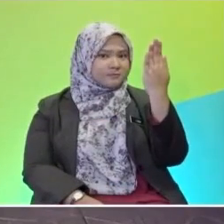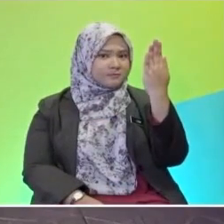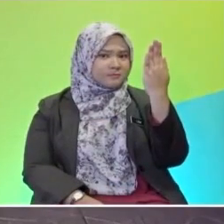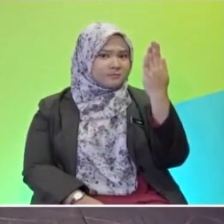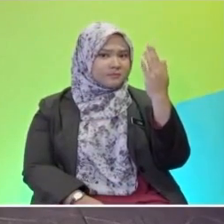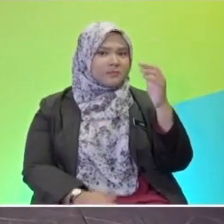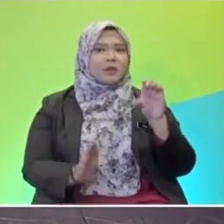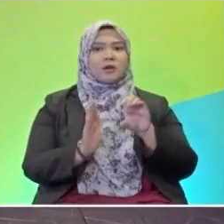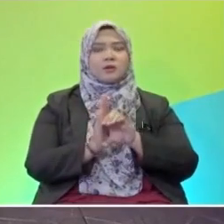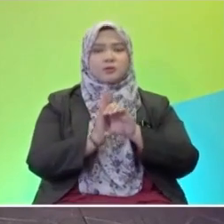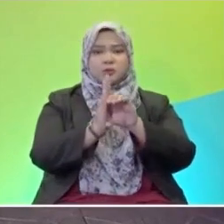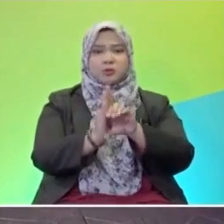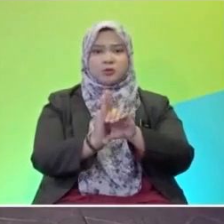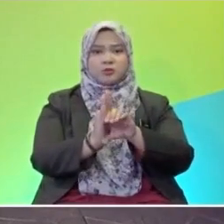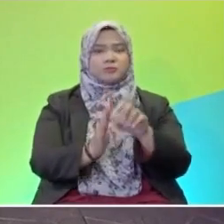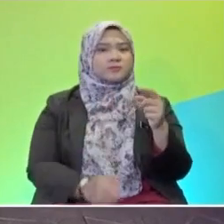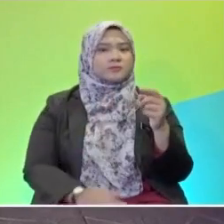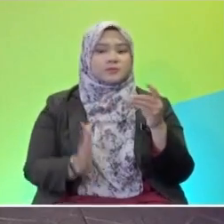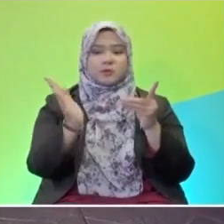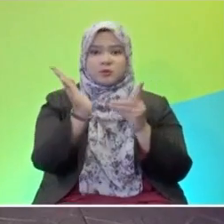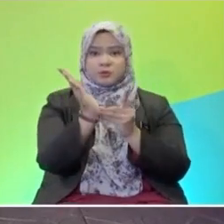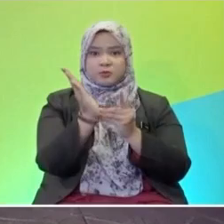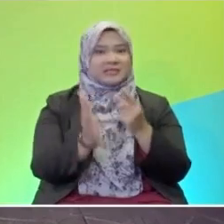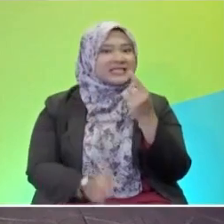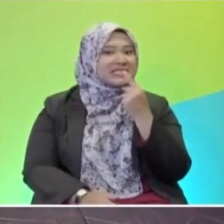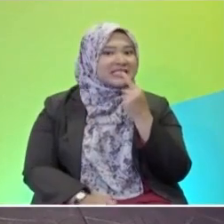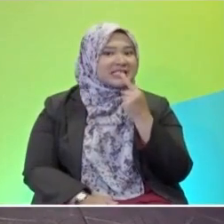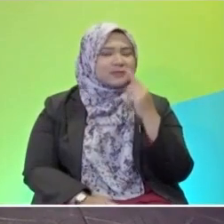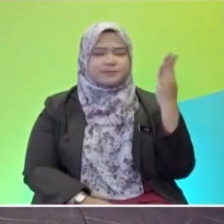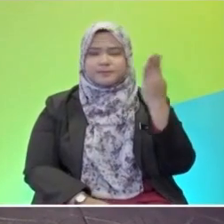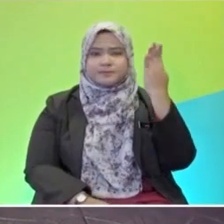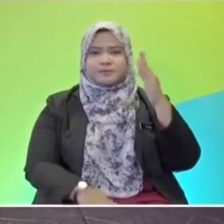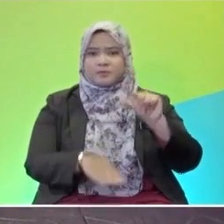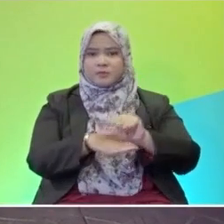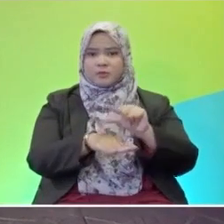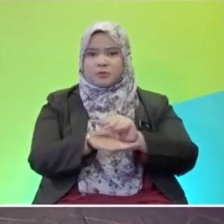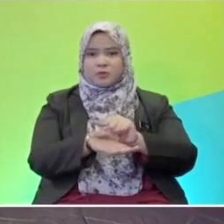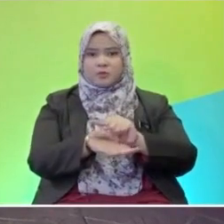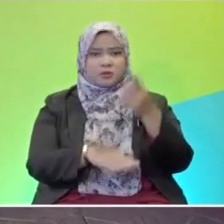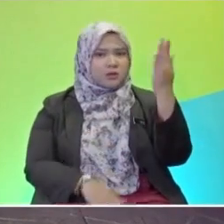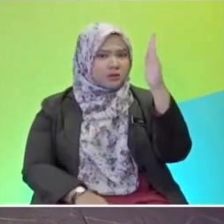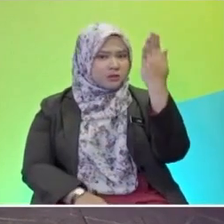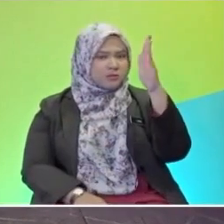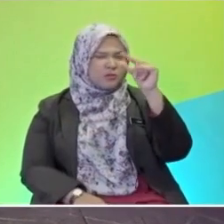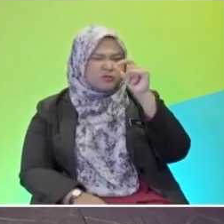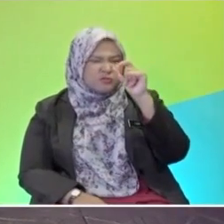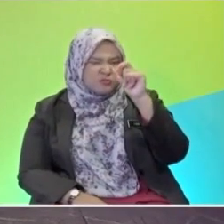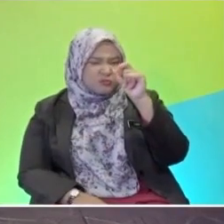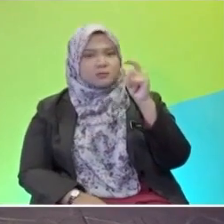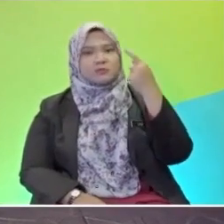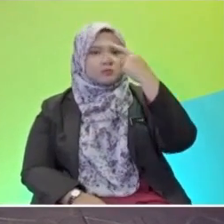seperti dokter gigi dokter gigi sangat penting yaitu Cermin Pergi giat semasa kita